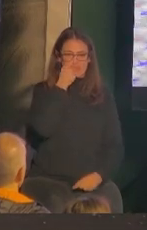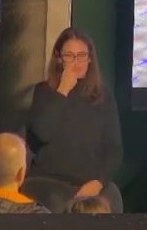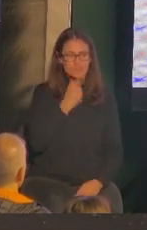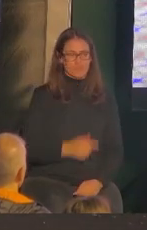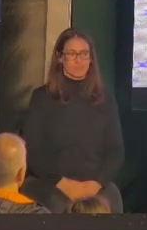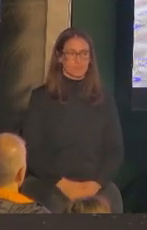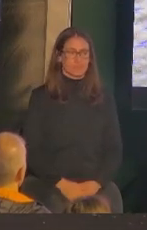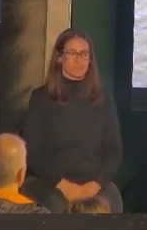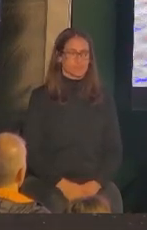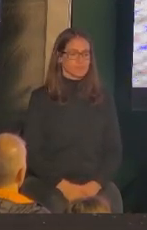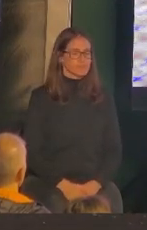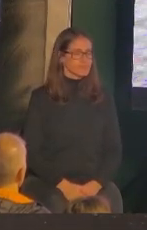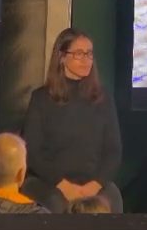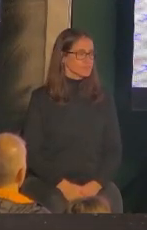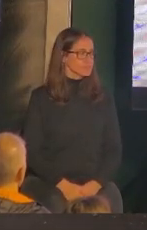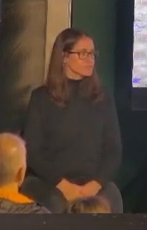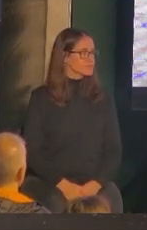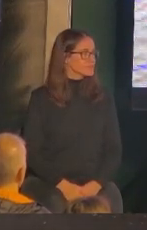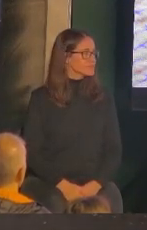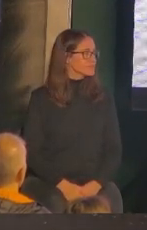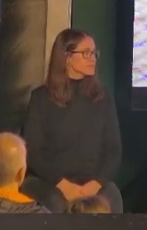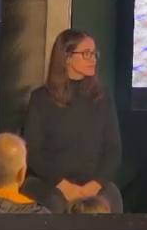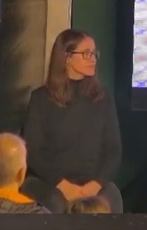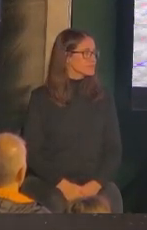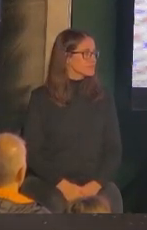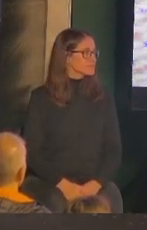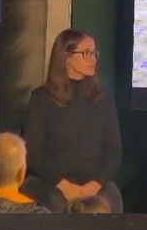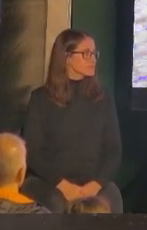de pectina, que es gelifica. Vale.